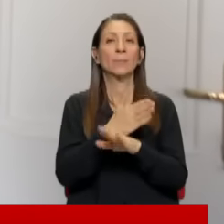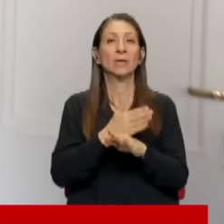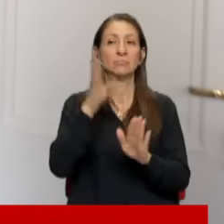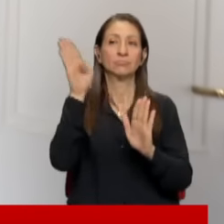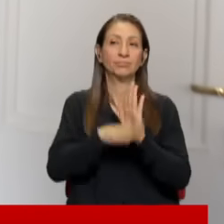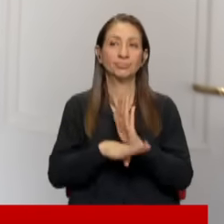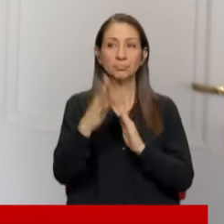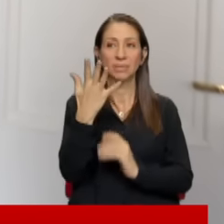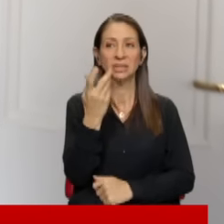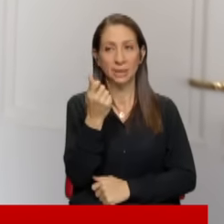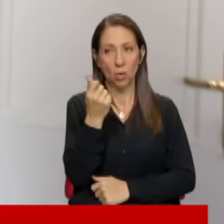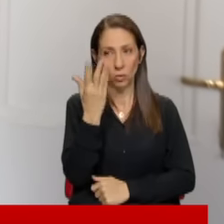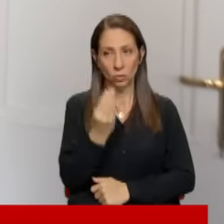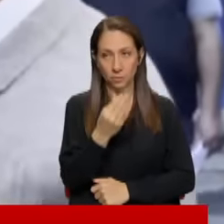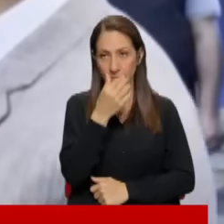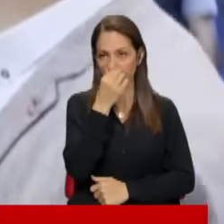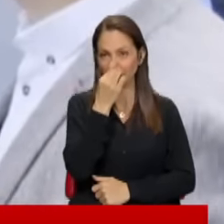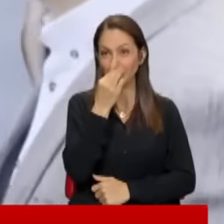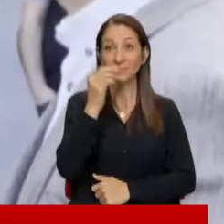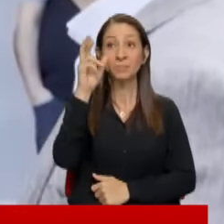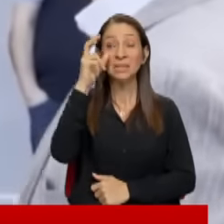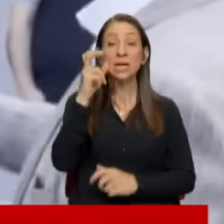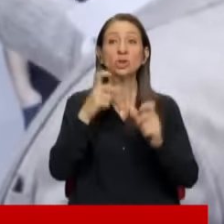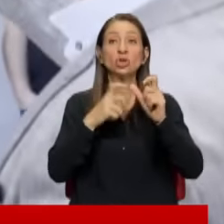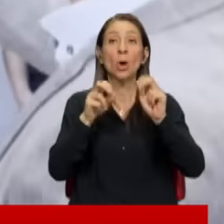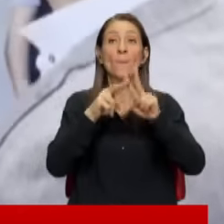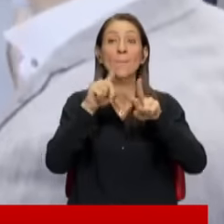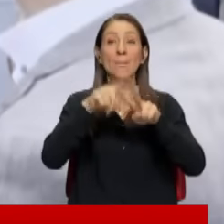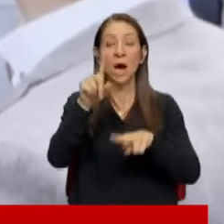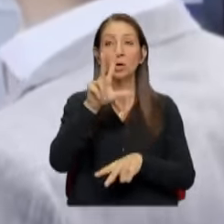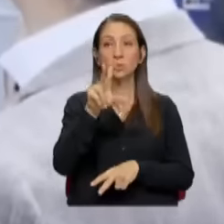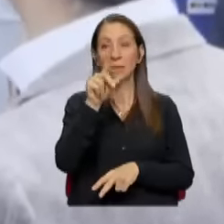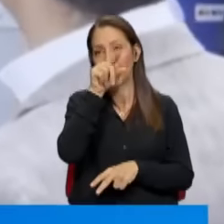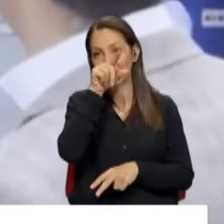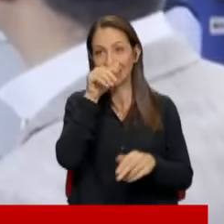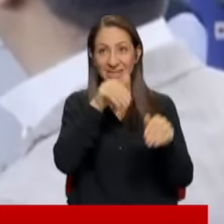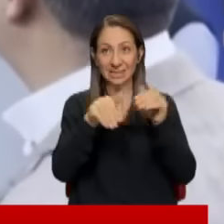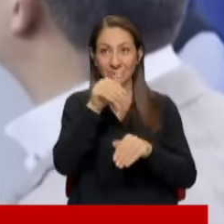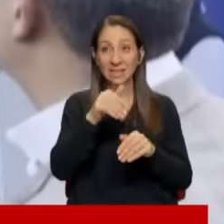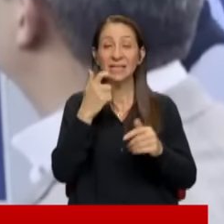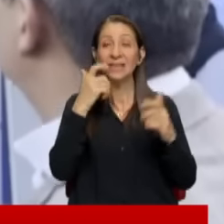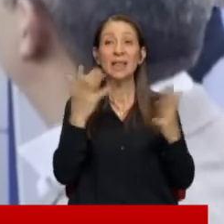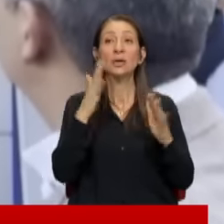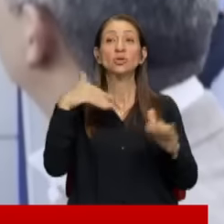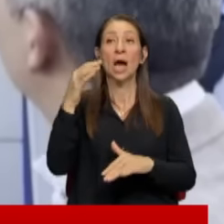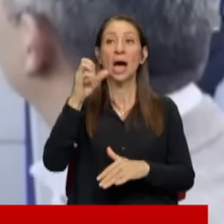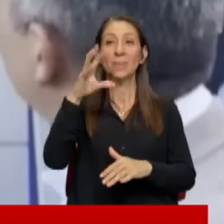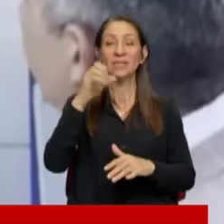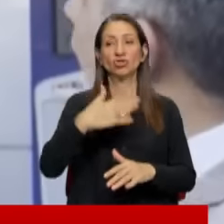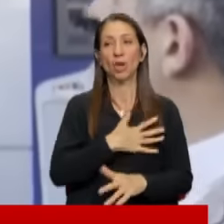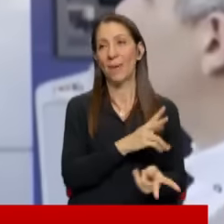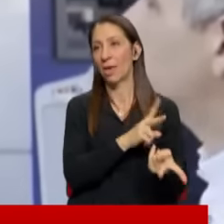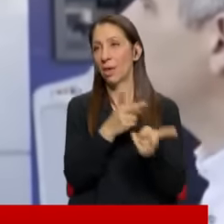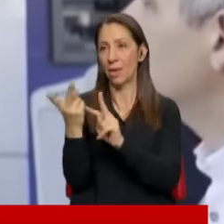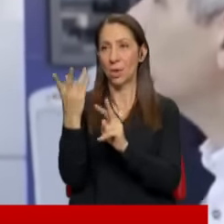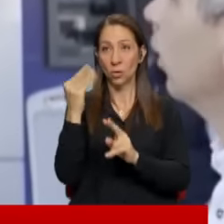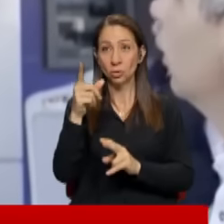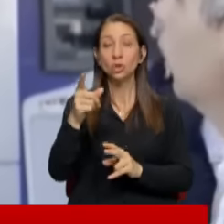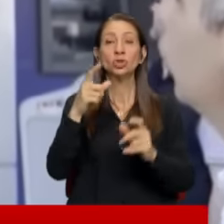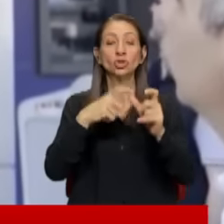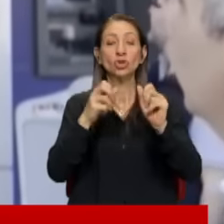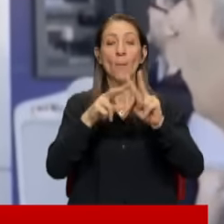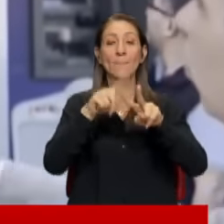fiyatını tekrar 5 lira yapmak oldu. Manisa'nın Soma ilçesi de 31 Mart seçimlerinde yıllar sonra AK Parti'den CHP'ye geçmişti.